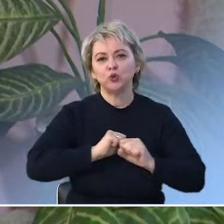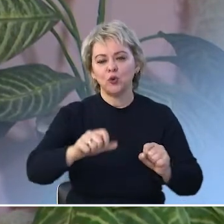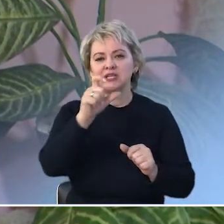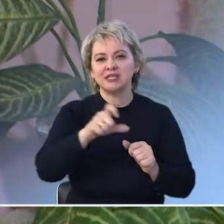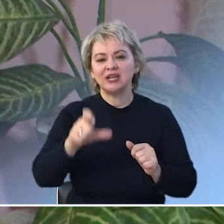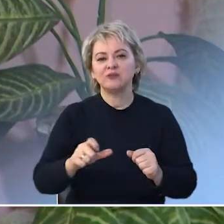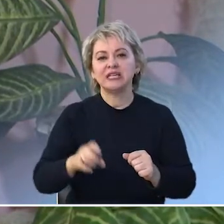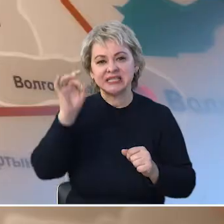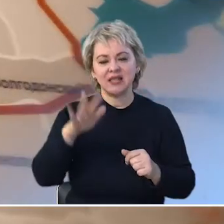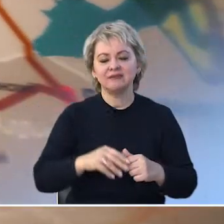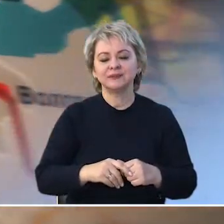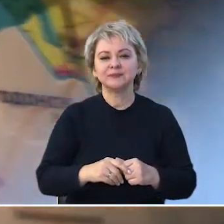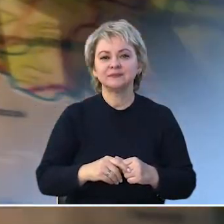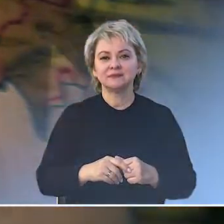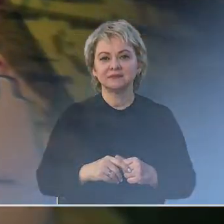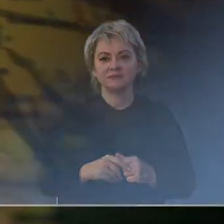доблестных людей.